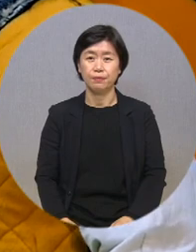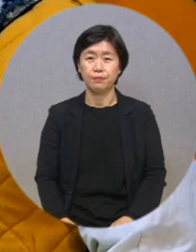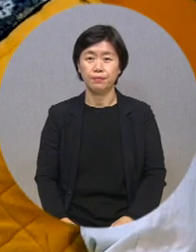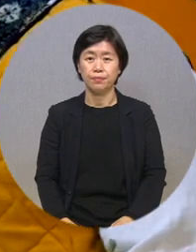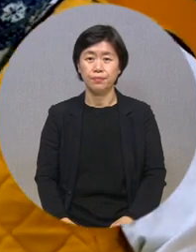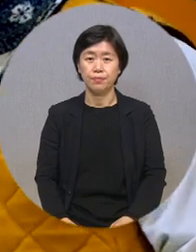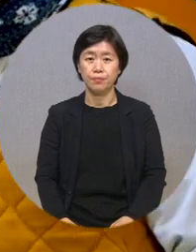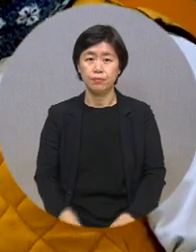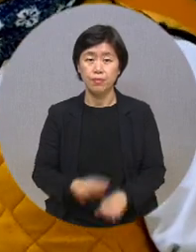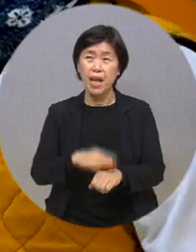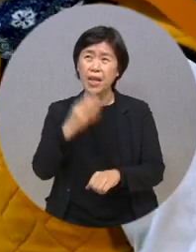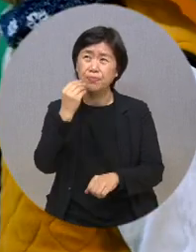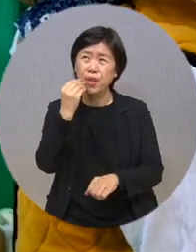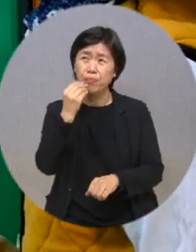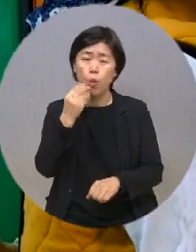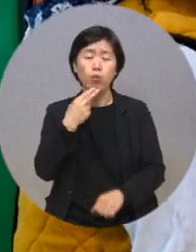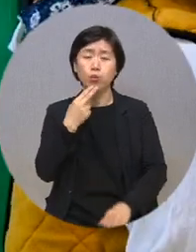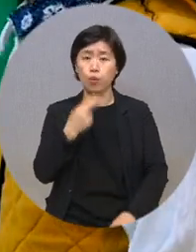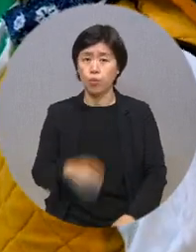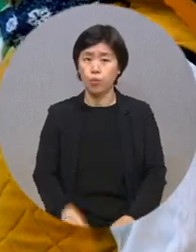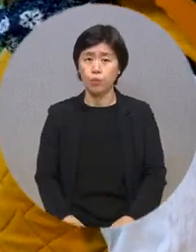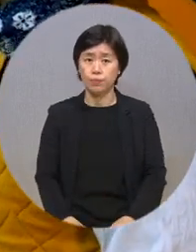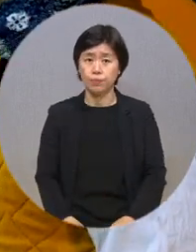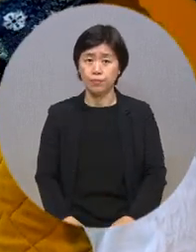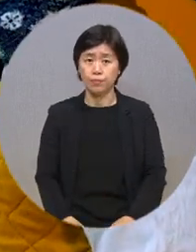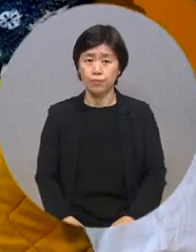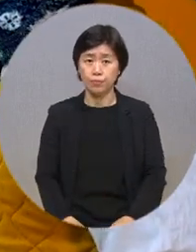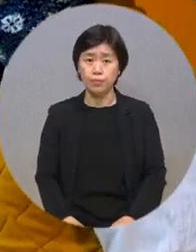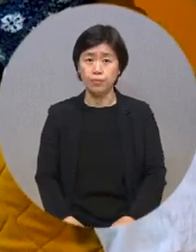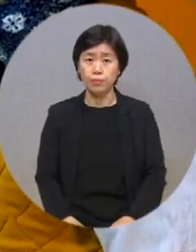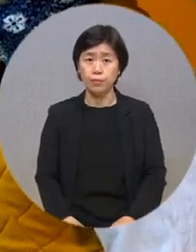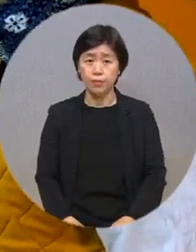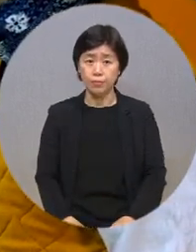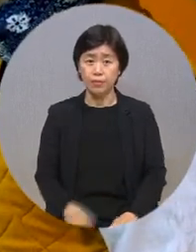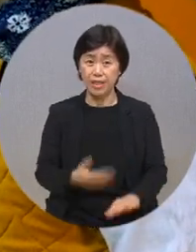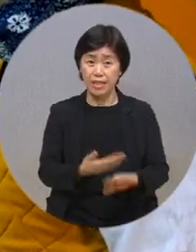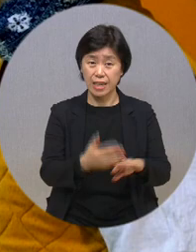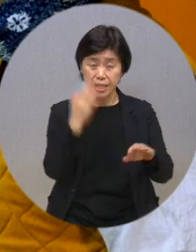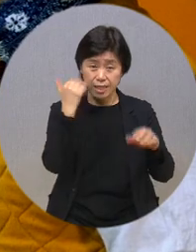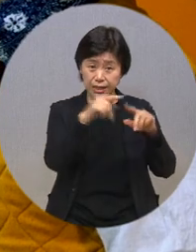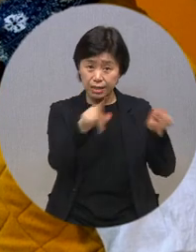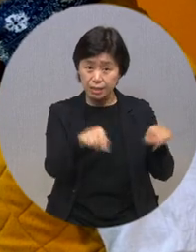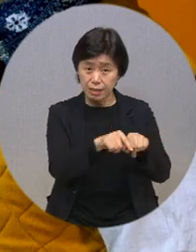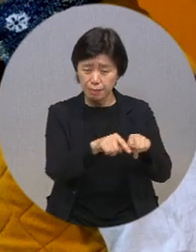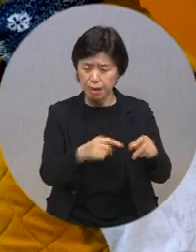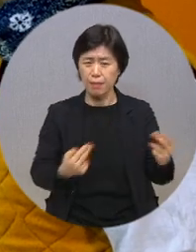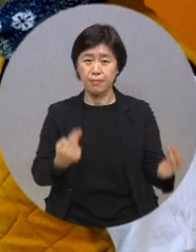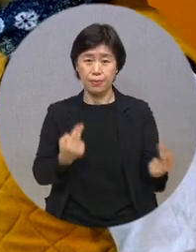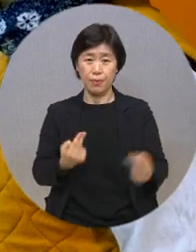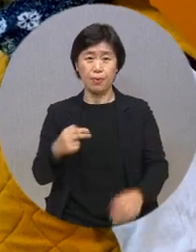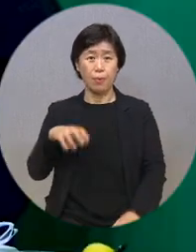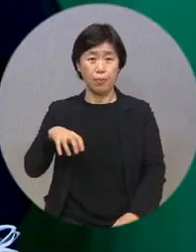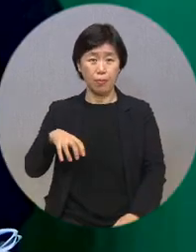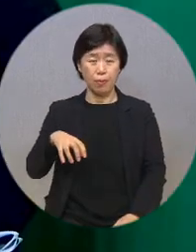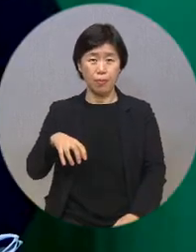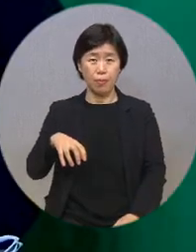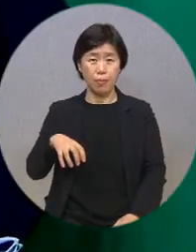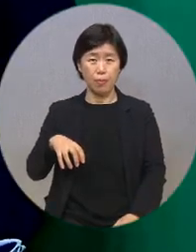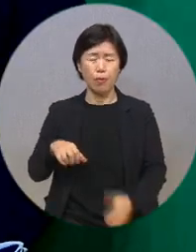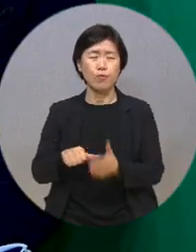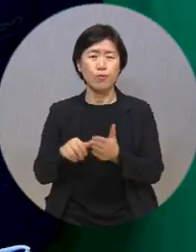입에 잘 안 붙는 거야? 아, 붙지 않아? 내가 아는 상식, 다른 지역에 나오는 김보다 고흥산 김을 어. 알아주는 게